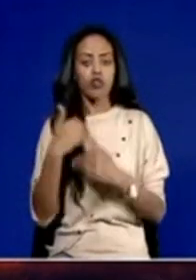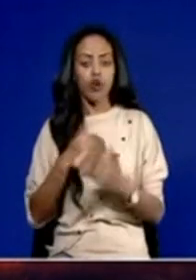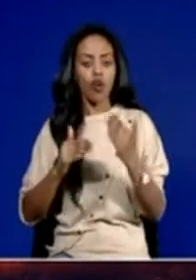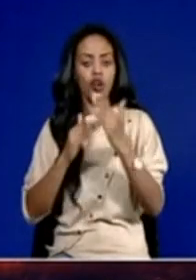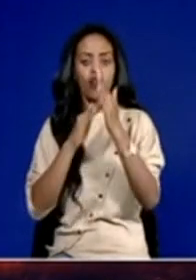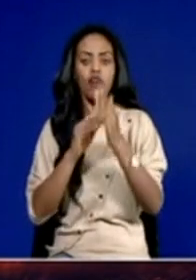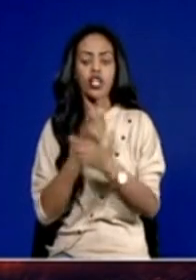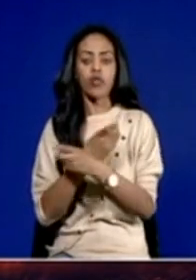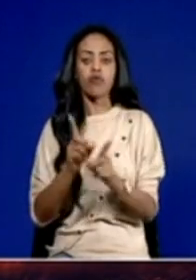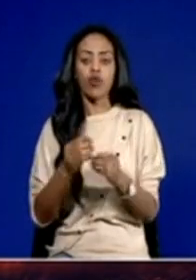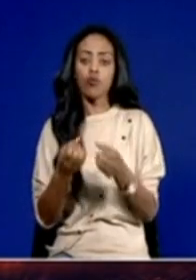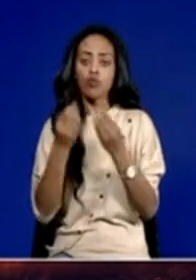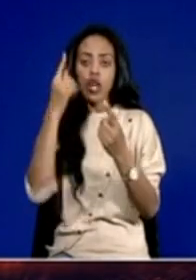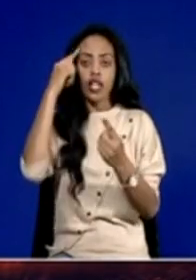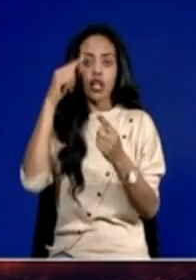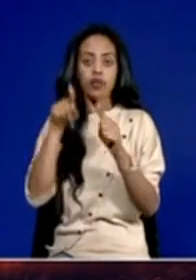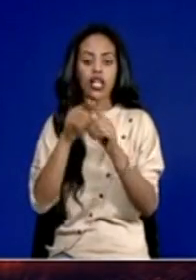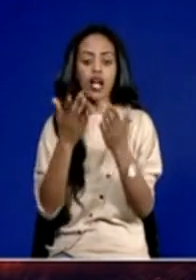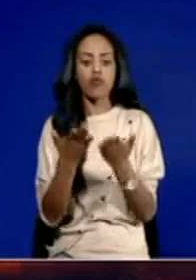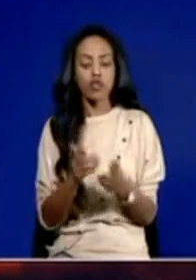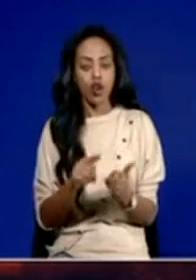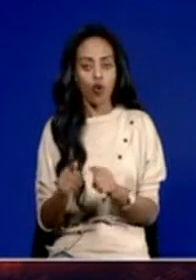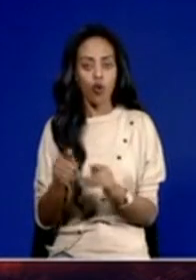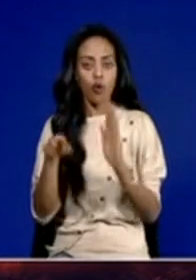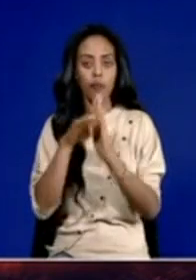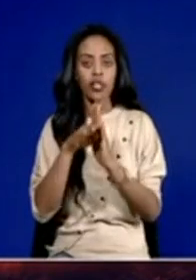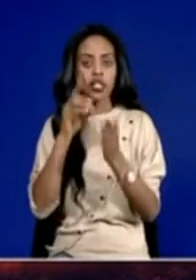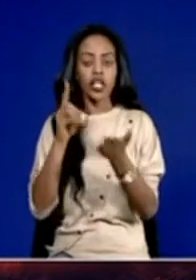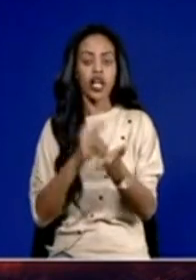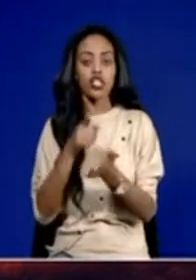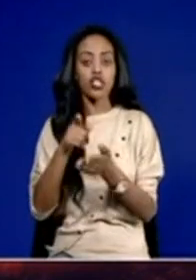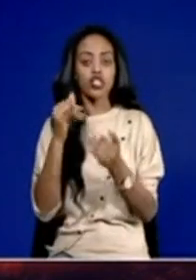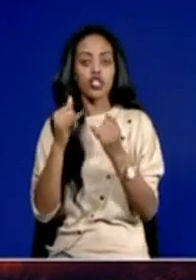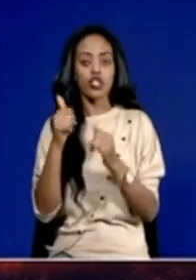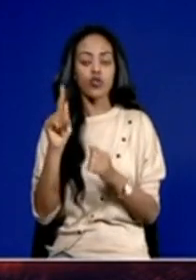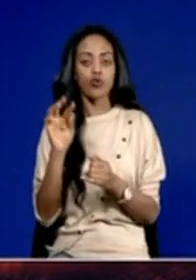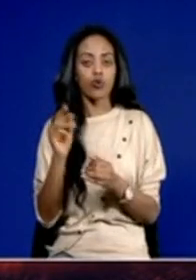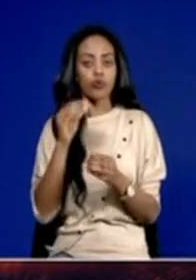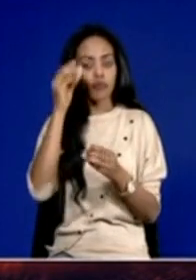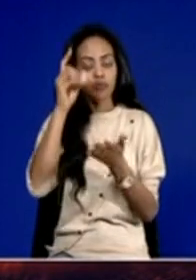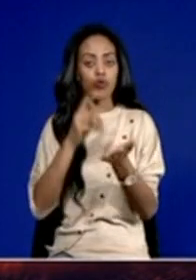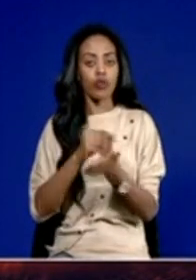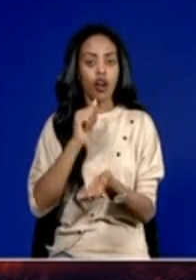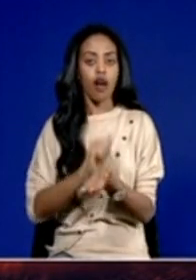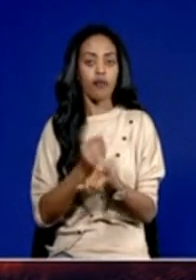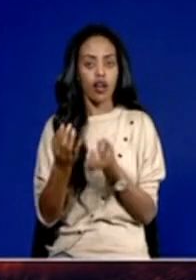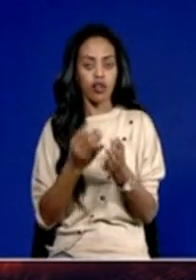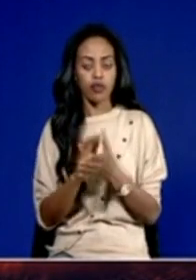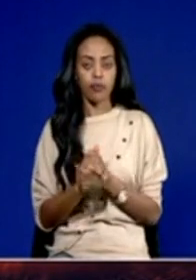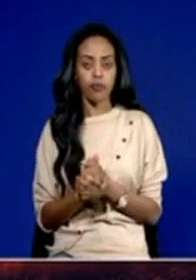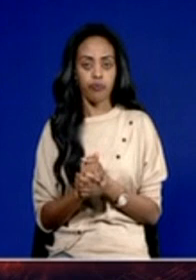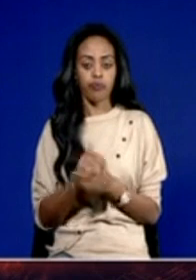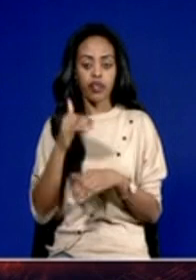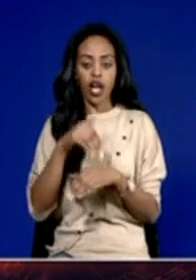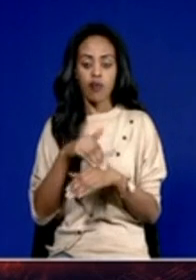ዕንቅፋታት ንምፍታሕ እውን ብዙሓት ትልምታት ከም ዝዳለዉ እውን ምክትል ዳይረክተር እቲ ኢንስቲትዩት ዶክተር ኣብርሃ ኪሮስ ወሲኾም ይገልፁ ኣብ ዘፈር